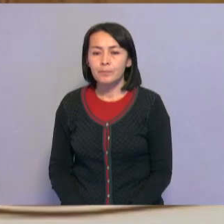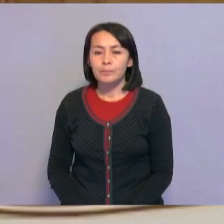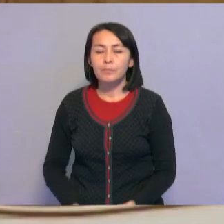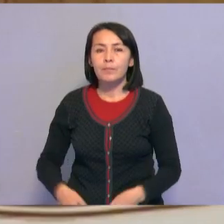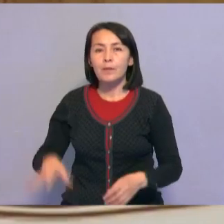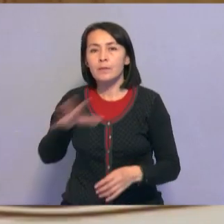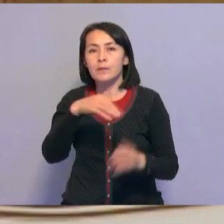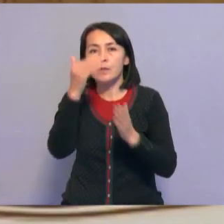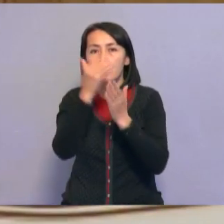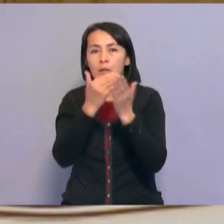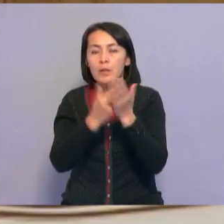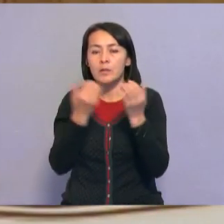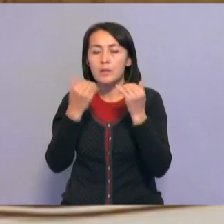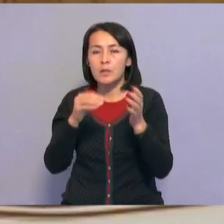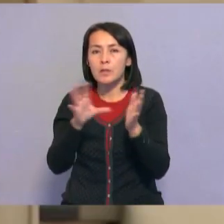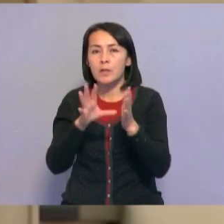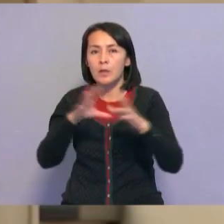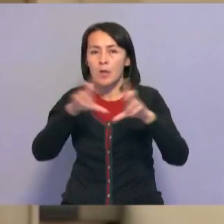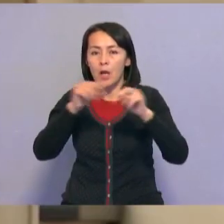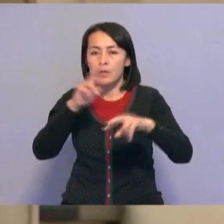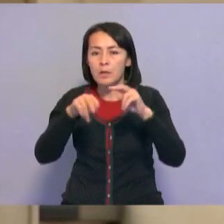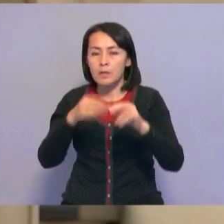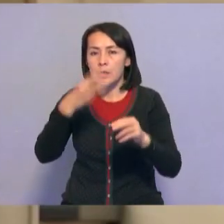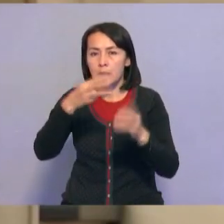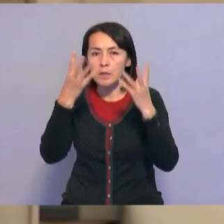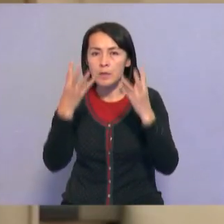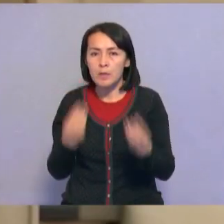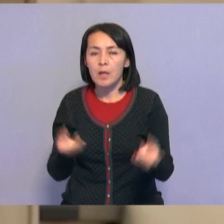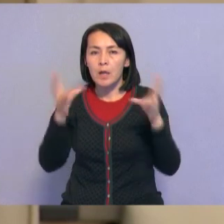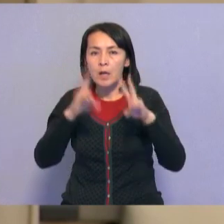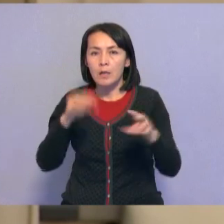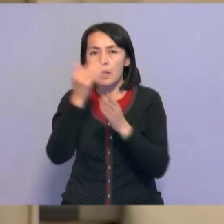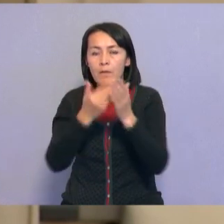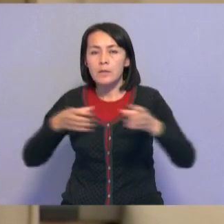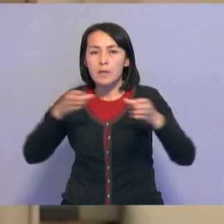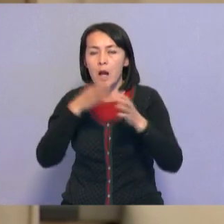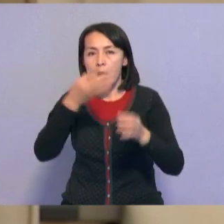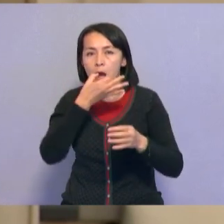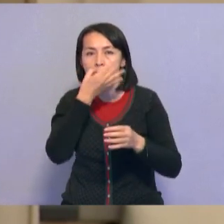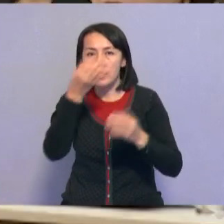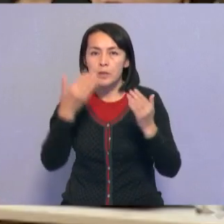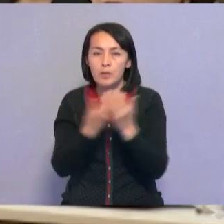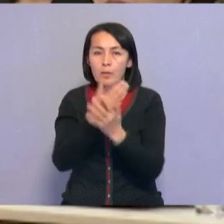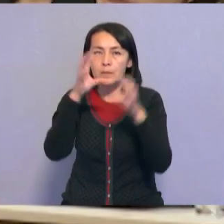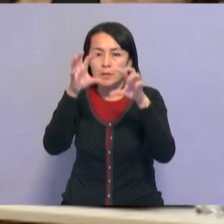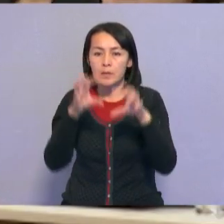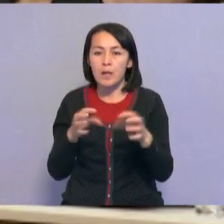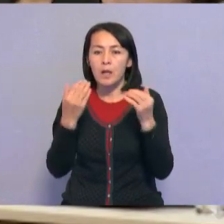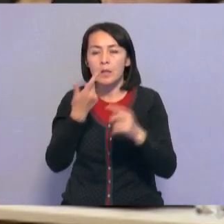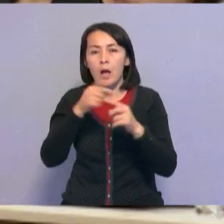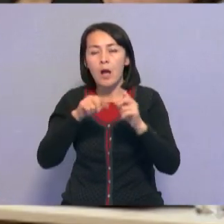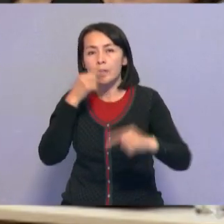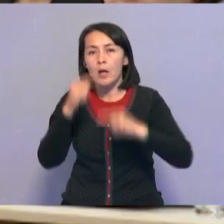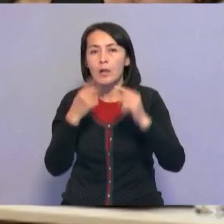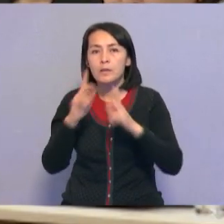до всенародного референдума по строительству атомной электростанции Осталось 30 дней политическая кампания пройдёт в соответствии с обновлённым законодательством об